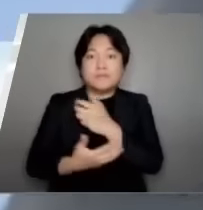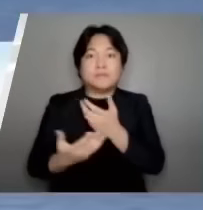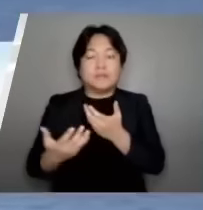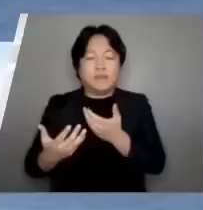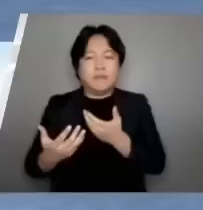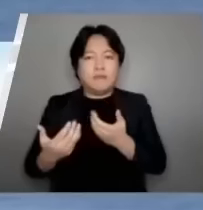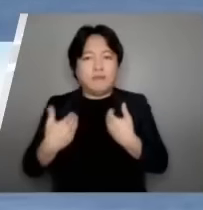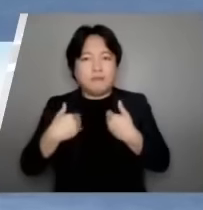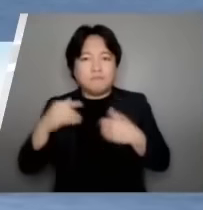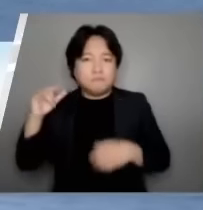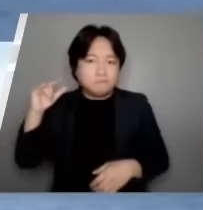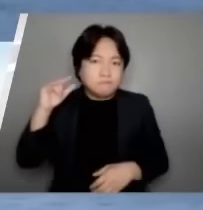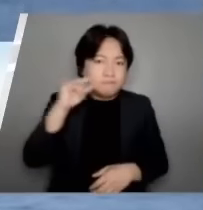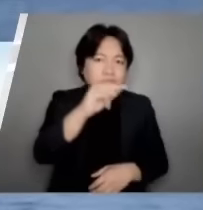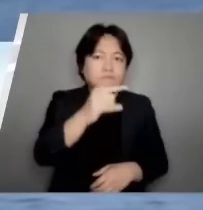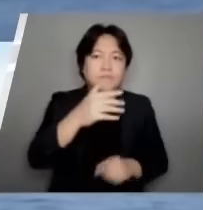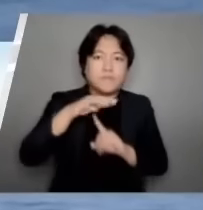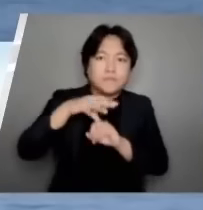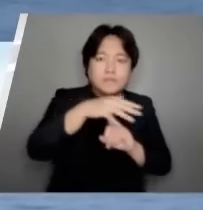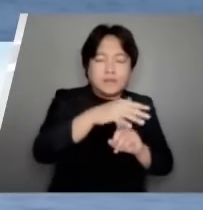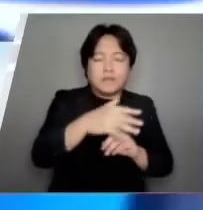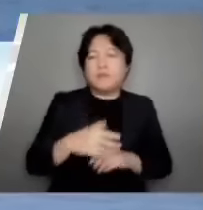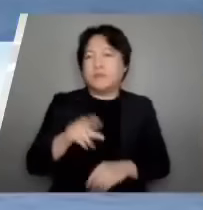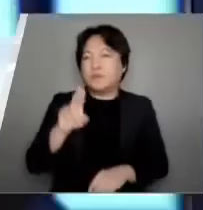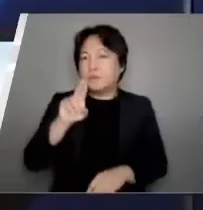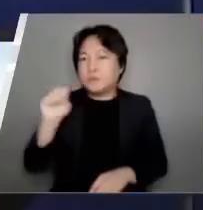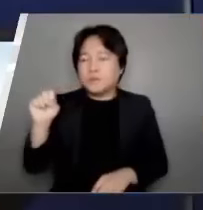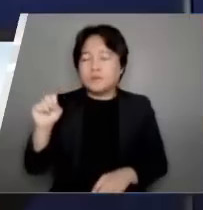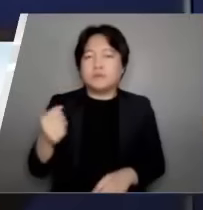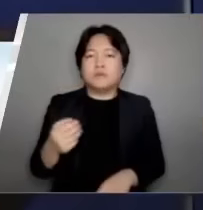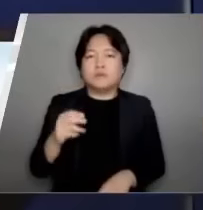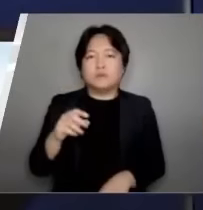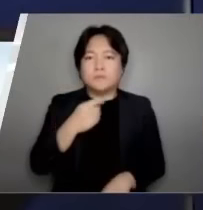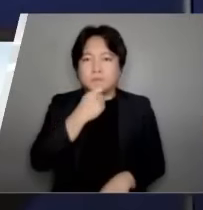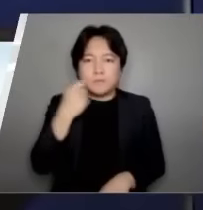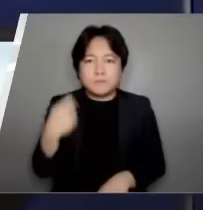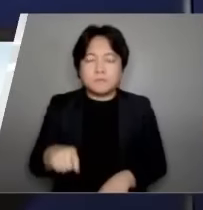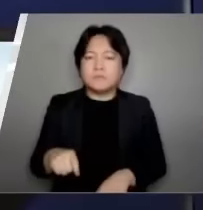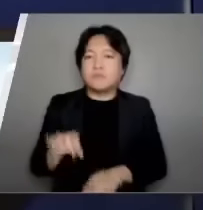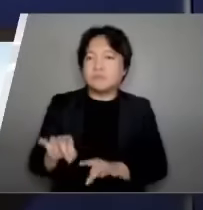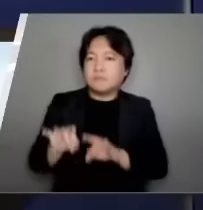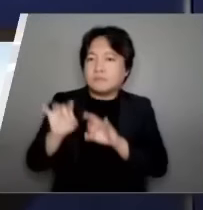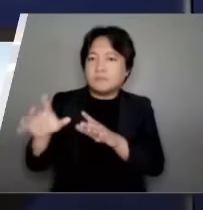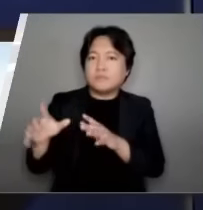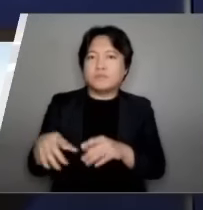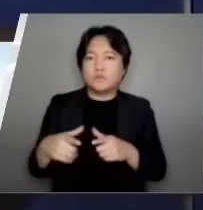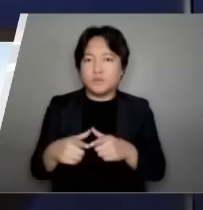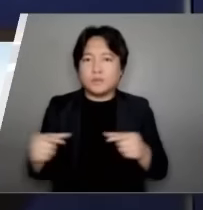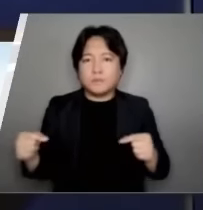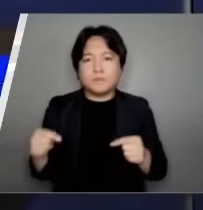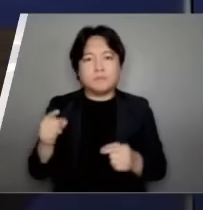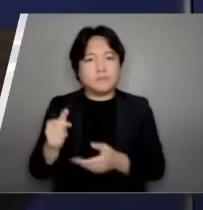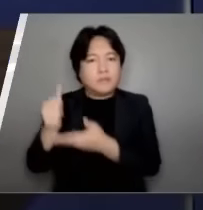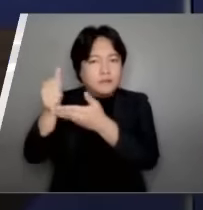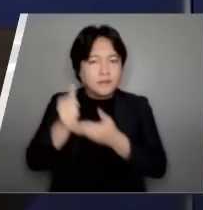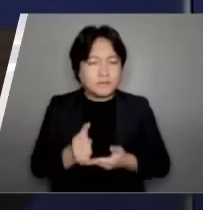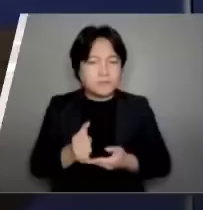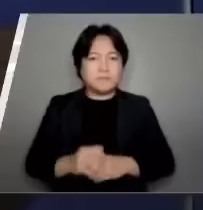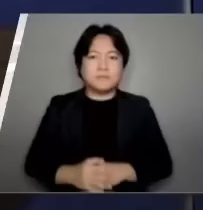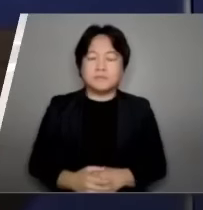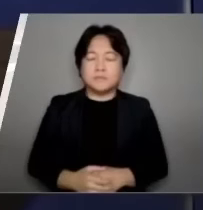bansa gaya ng US, UK, Australia at Japan. All options are being discussed on the planning